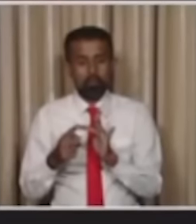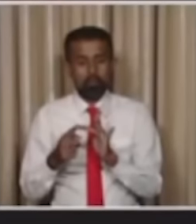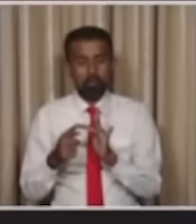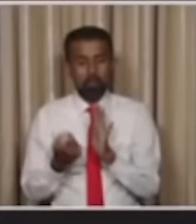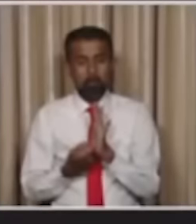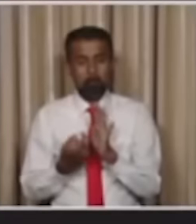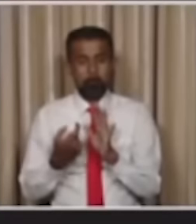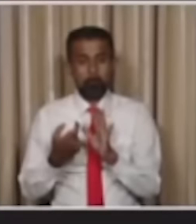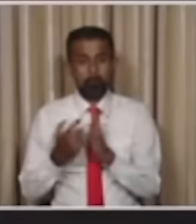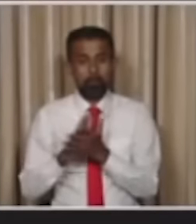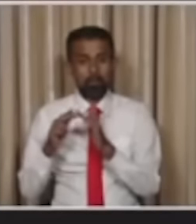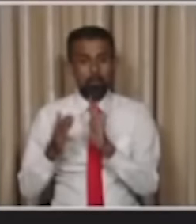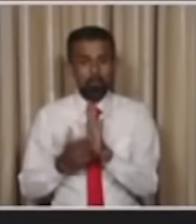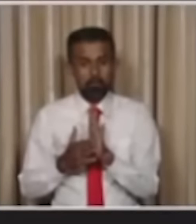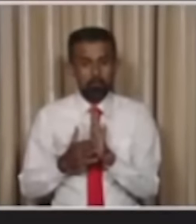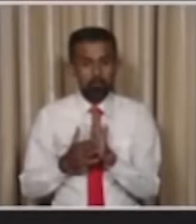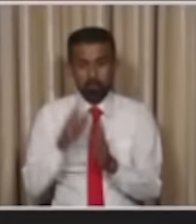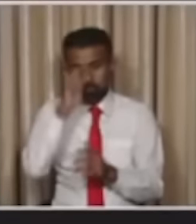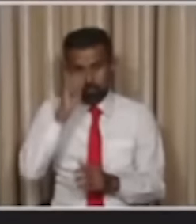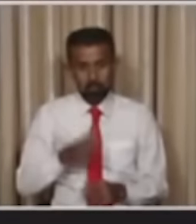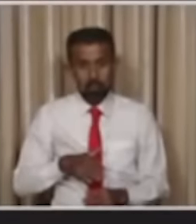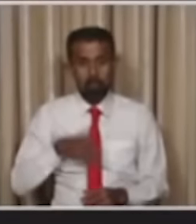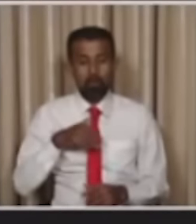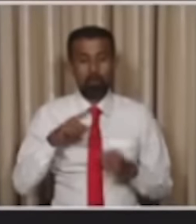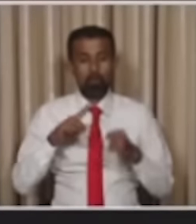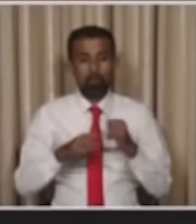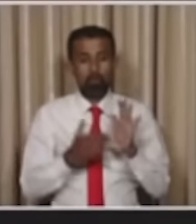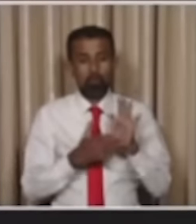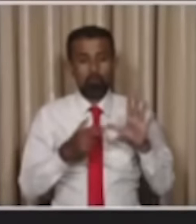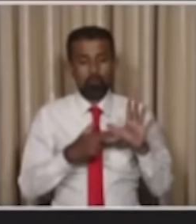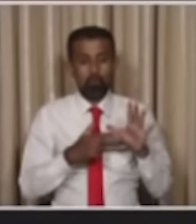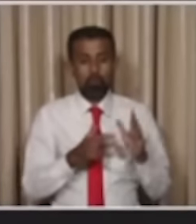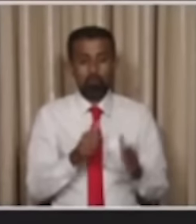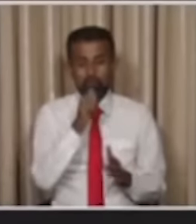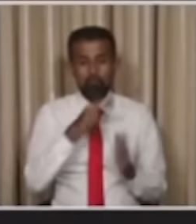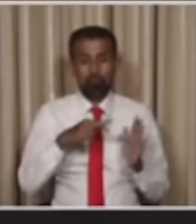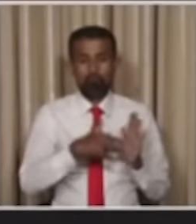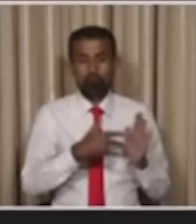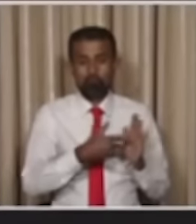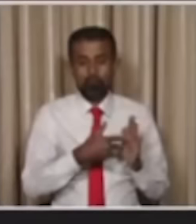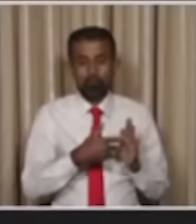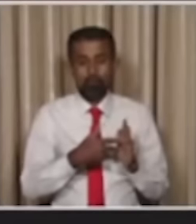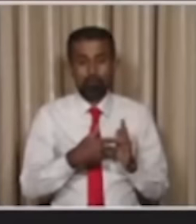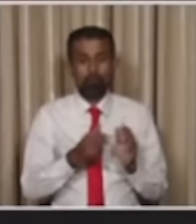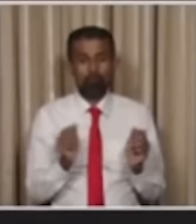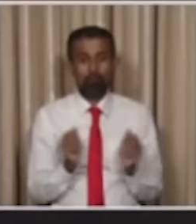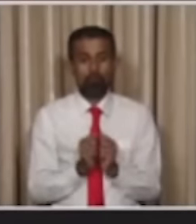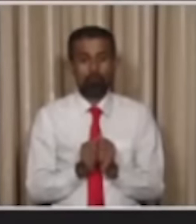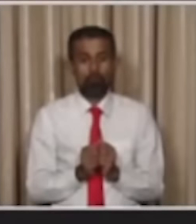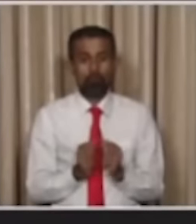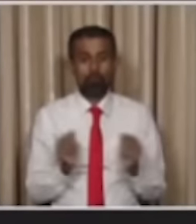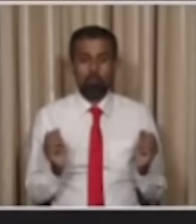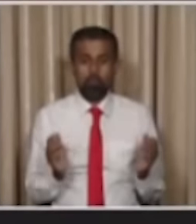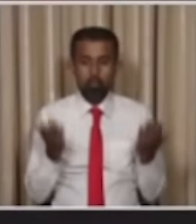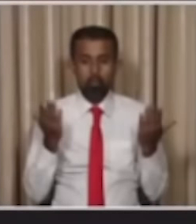රයිසිස් මැතිතුමාගේ ප්‍රධානත්වයෙන් උමාඔය බහුකාර්ය සංවර්ධන ව්‍යාපෘතිය ආරම්භ